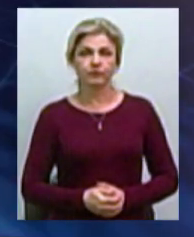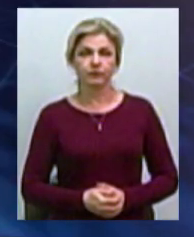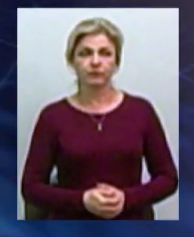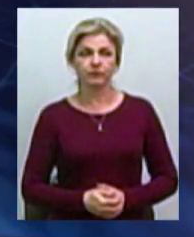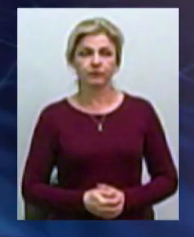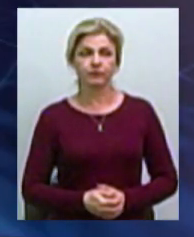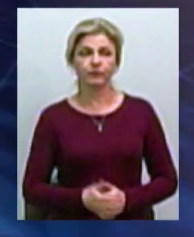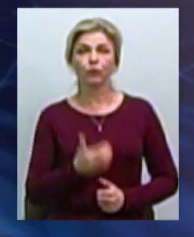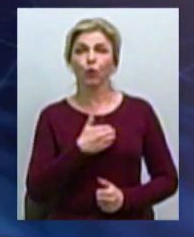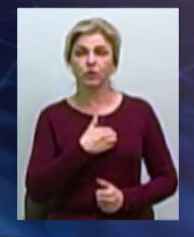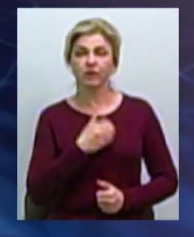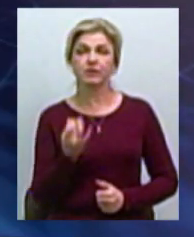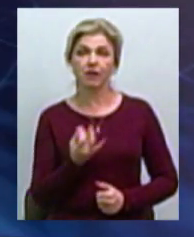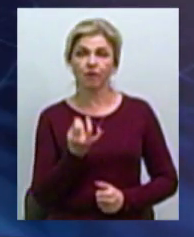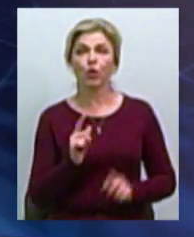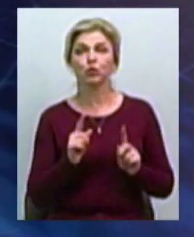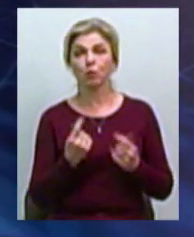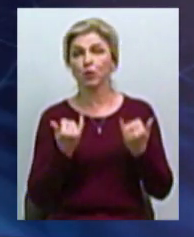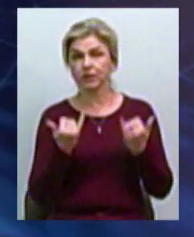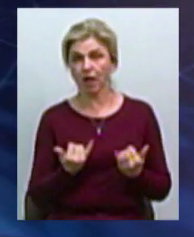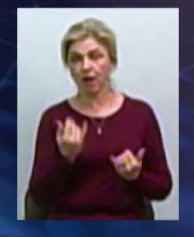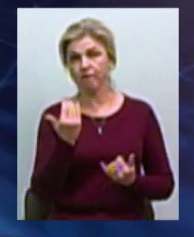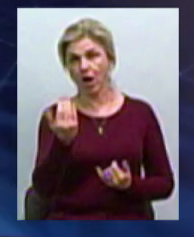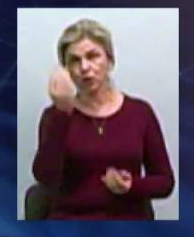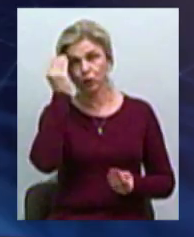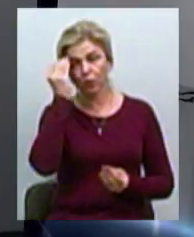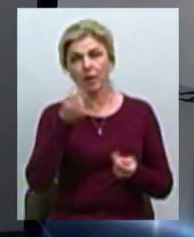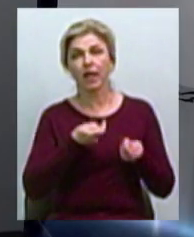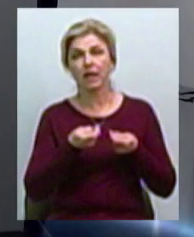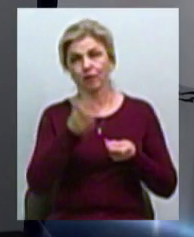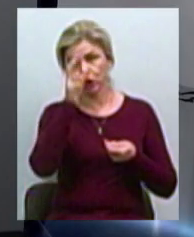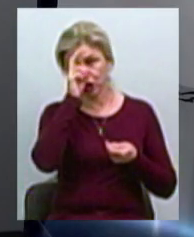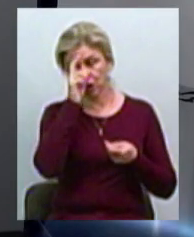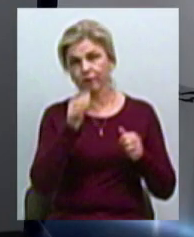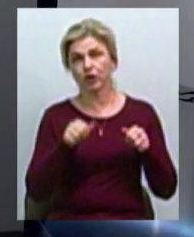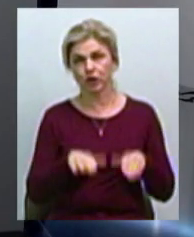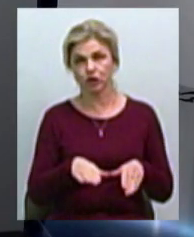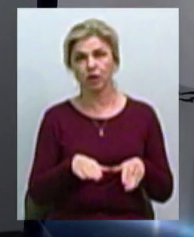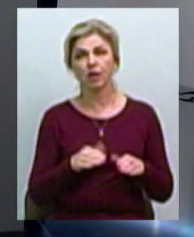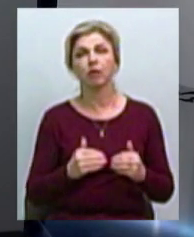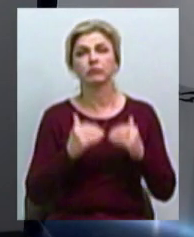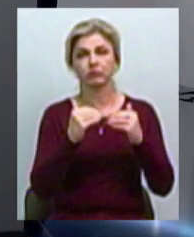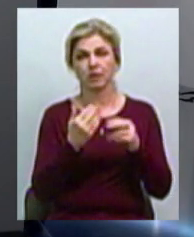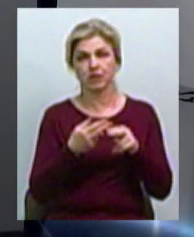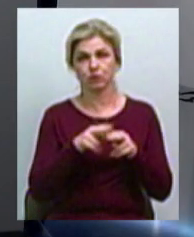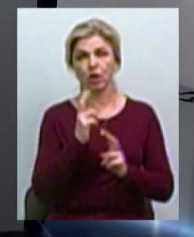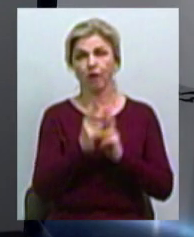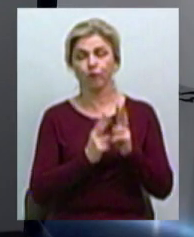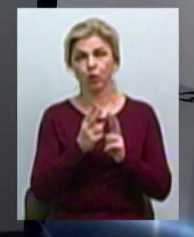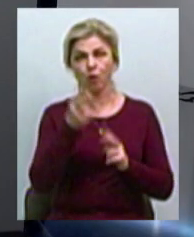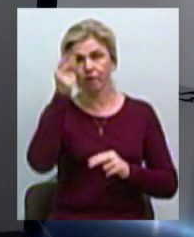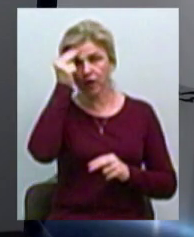Ну, по-перше, я хотів поцікавитись, чому саме зараз, на вашу думку, керівництво держави вирішило просувати цю реформу, ну,